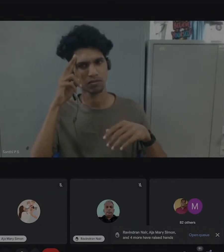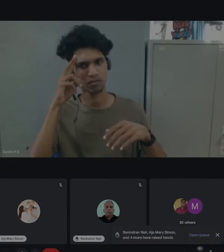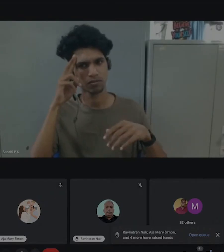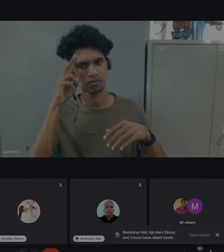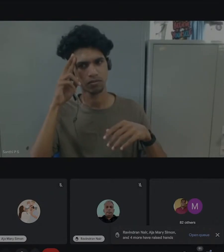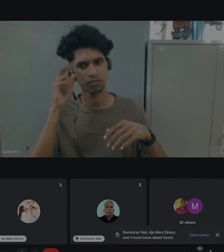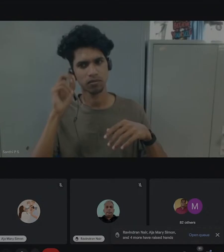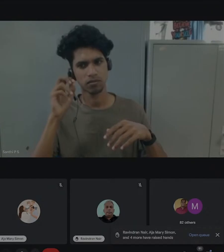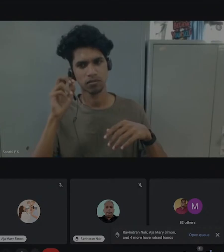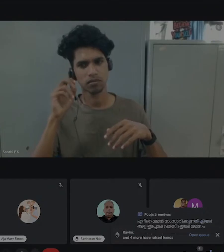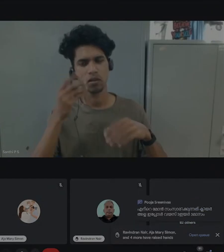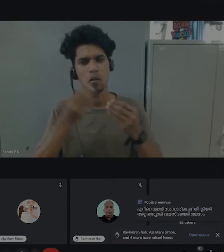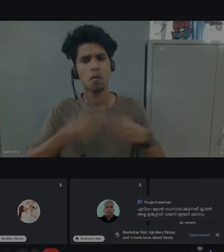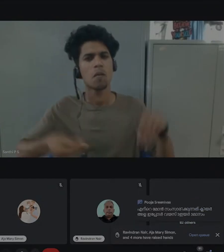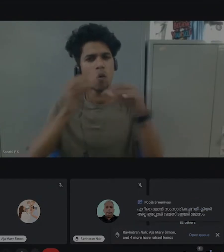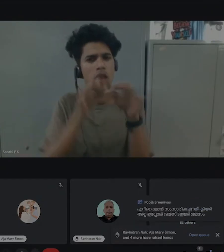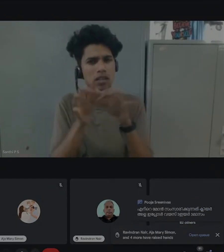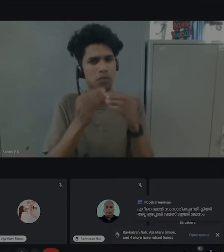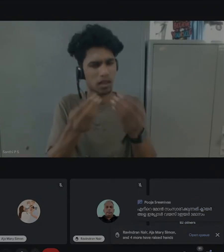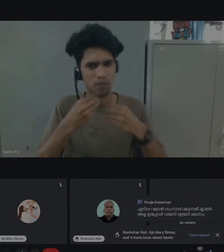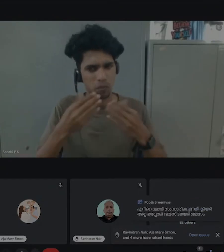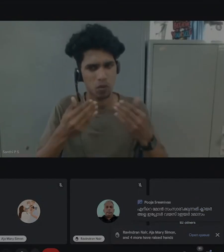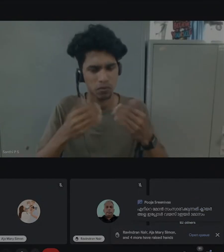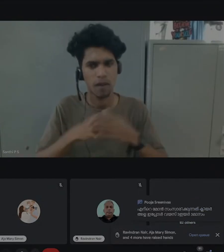കുറച്ചും കൂടി മാഡം ഡീറ്റെയിൽസ് തരാമോ?